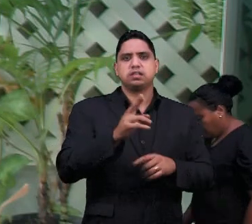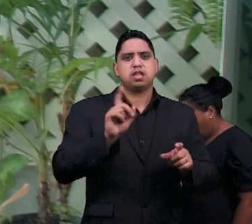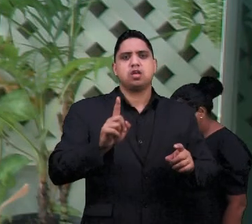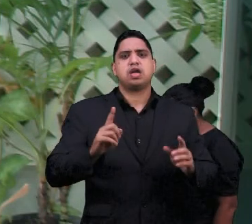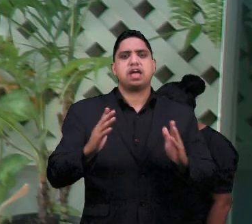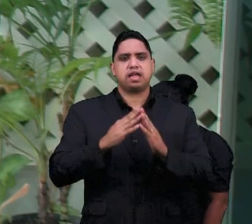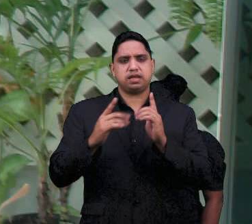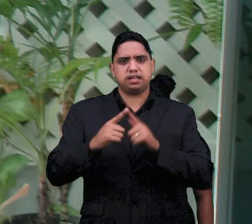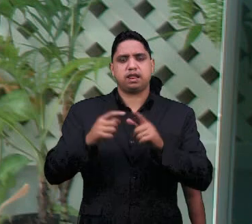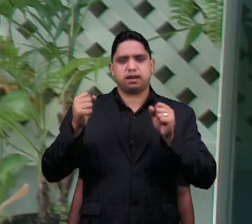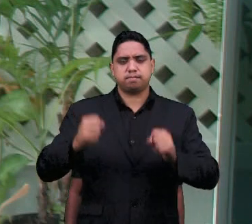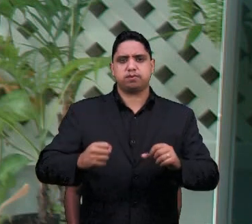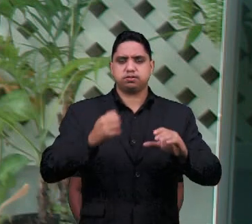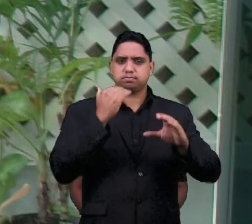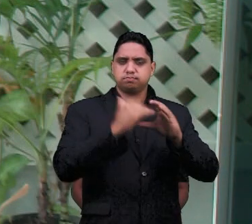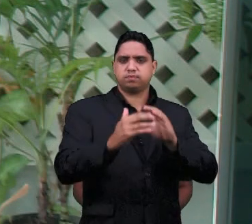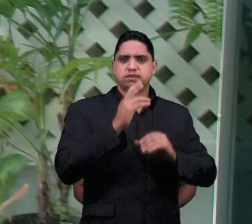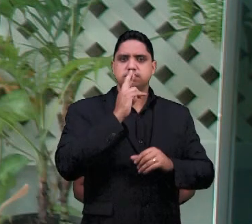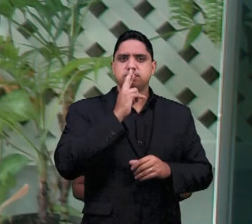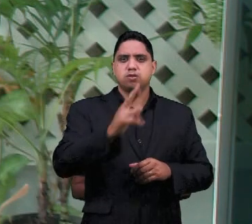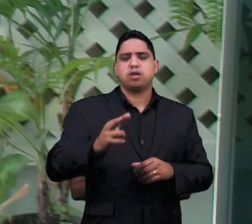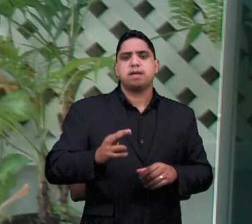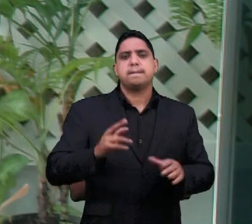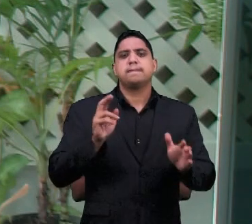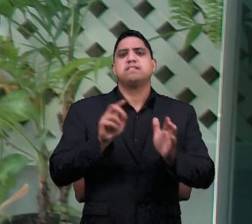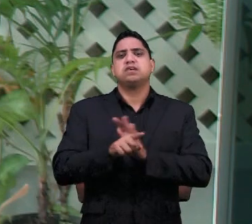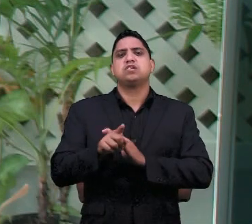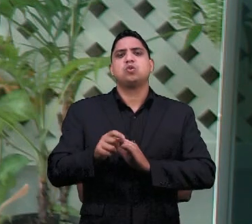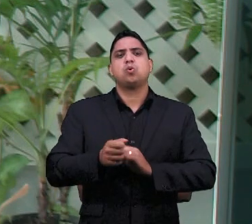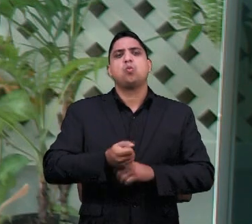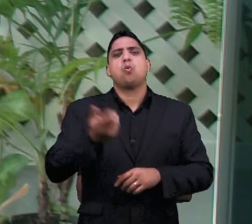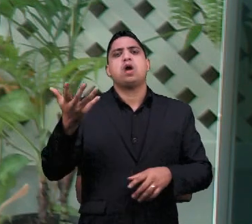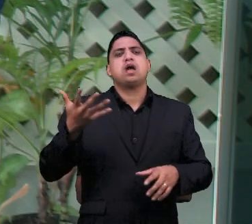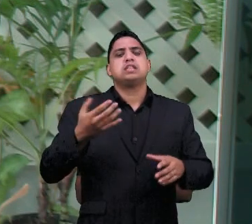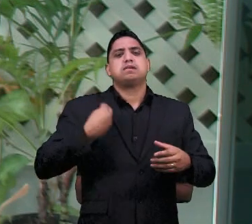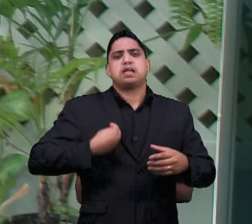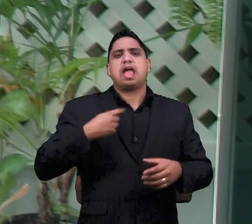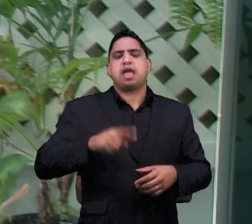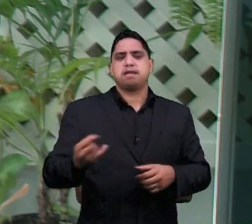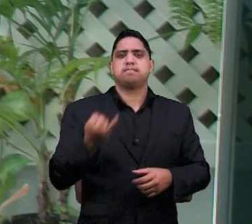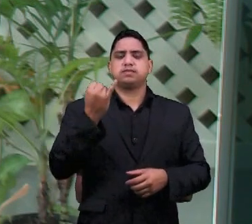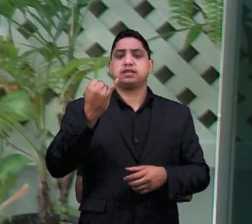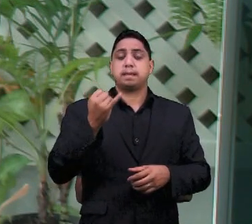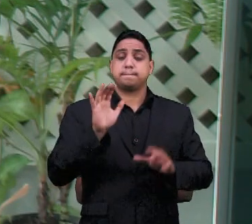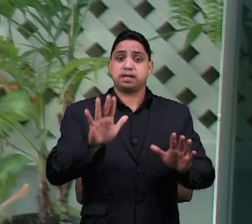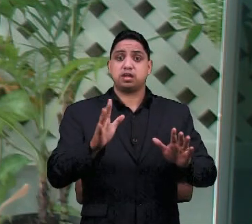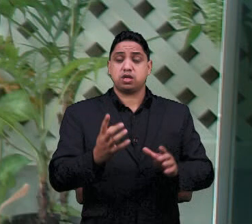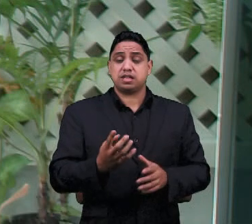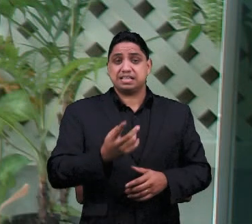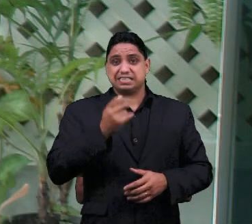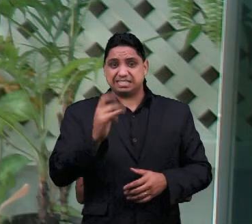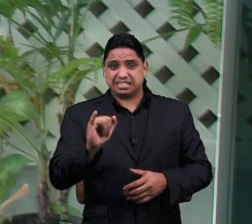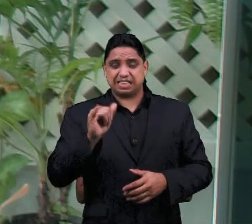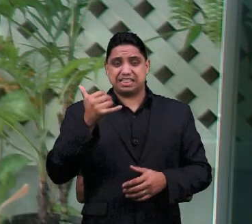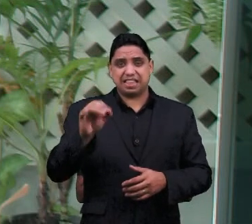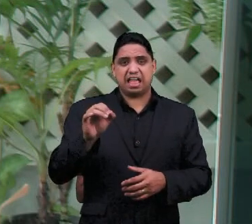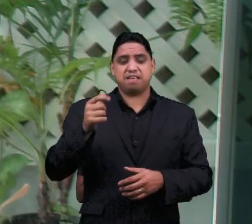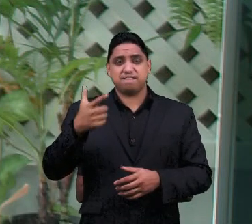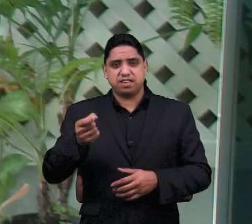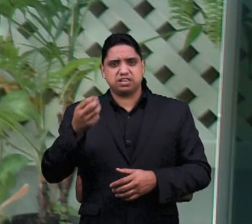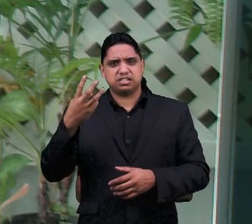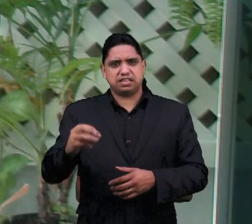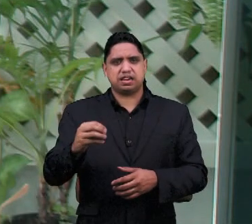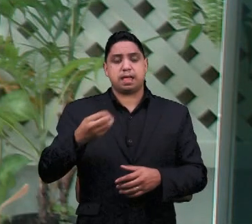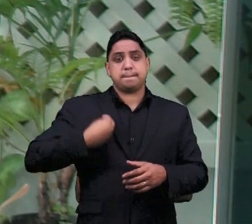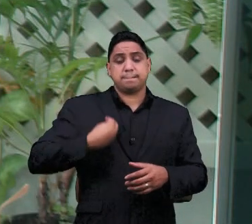Les réponses, pas besoin que chacun envoie une réponse, envoyez les réponses de l'église. Combien ont participé dans l'église?